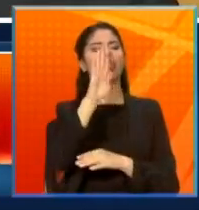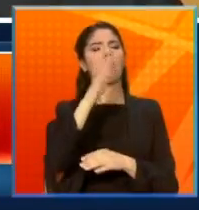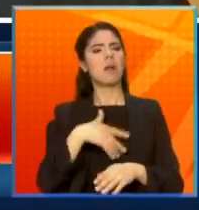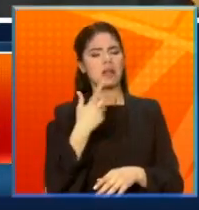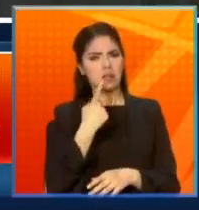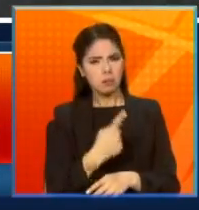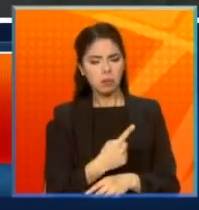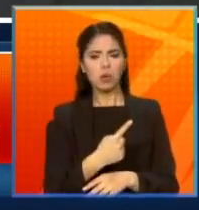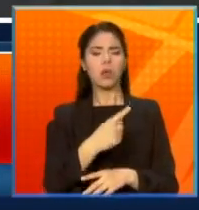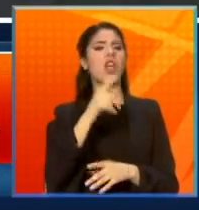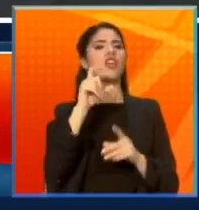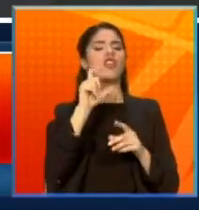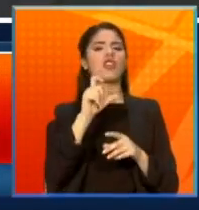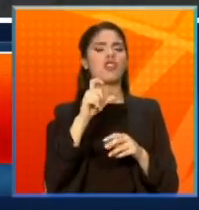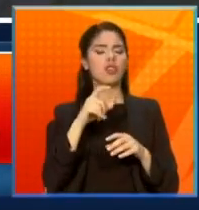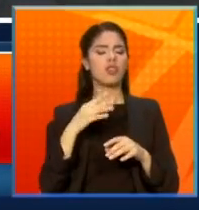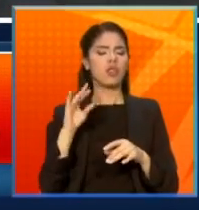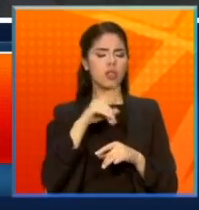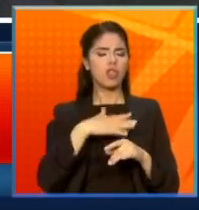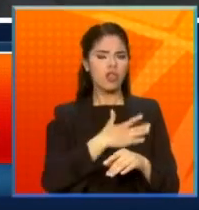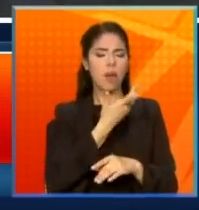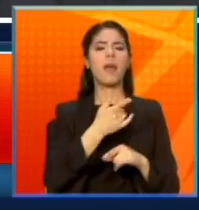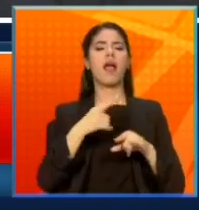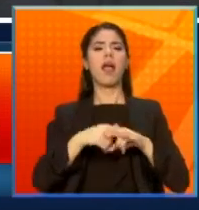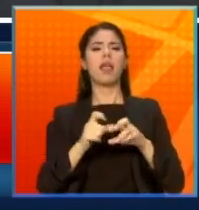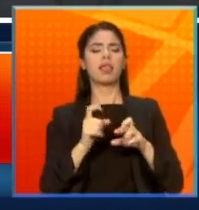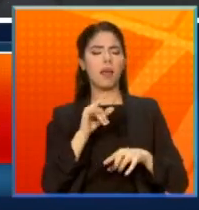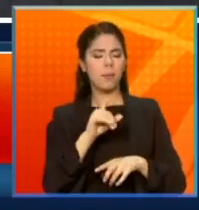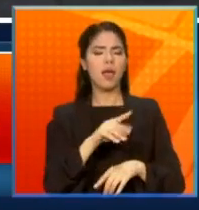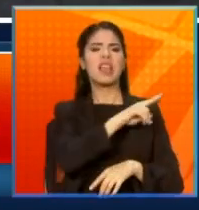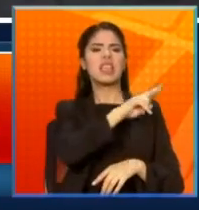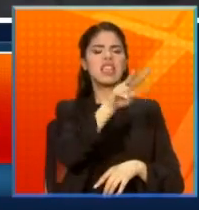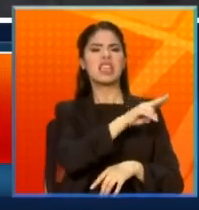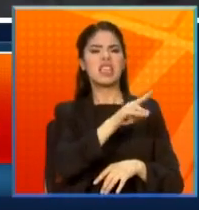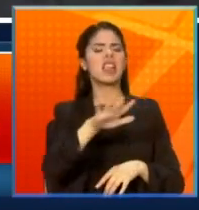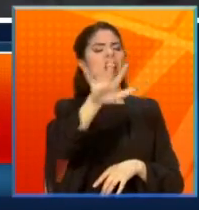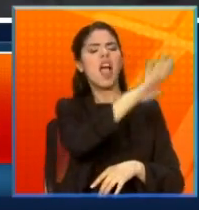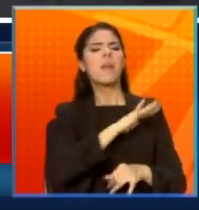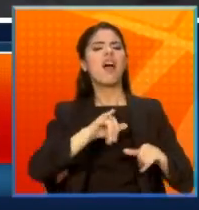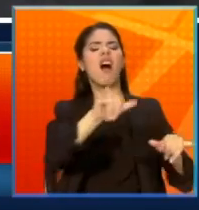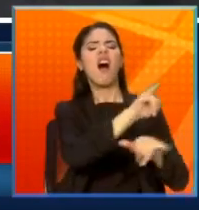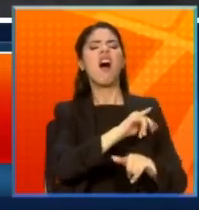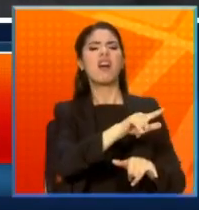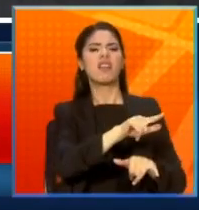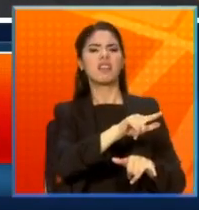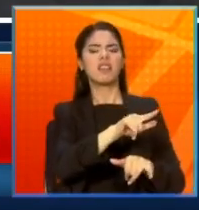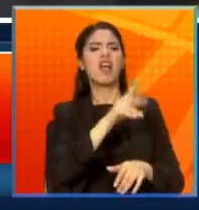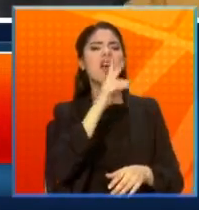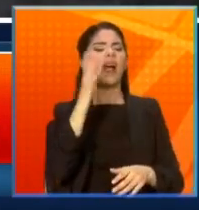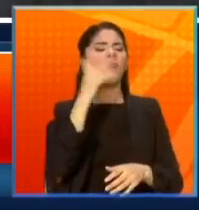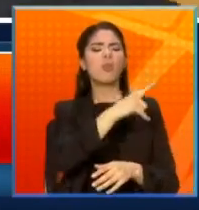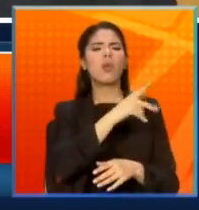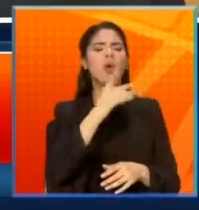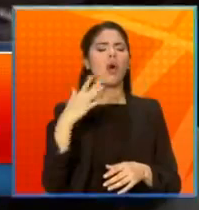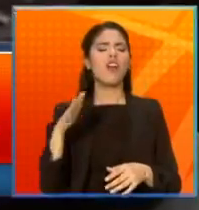Ha HDP, ha CHP, ha Serok, ha Babacan. Alayı birdir, hepsi aynı alçak ve karanlık